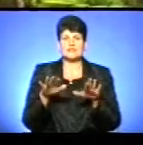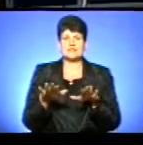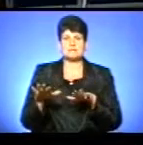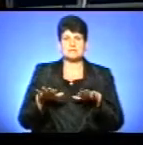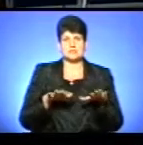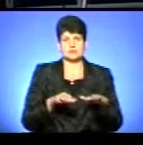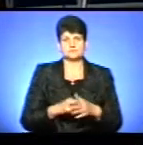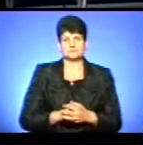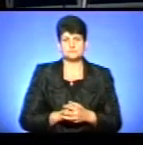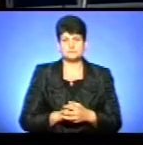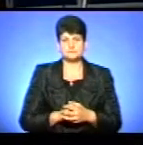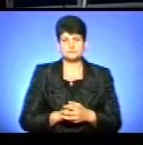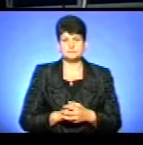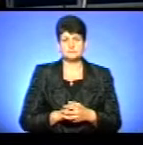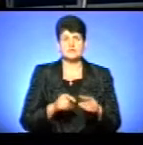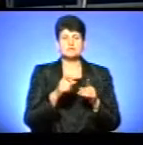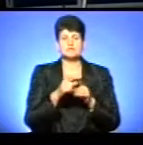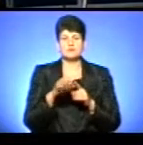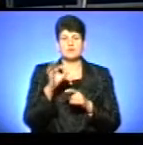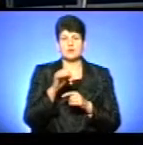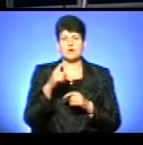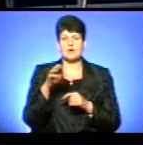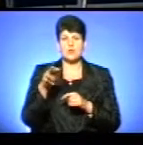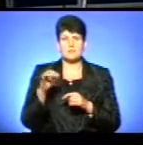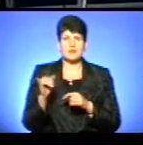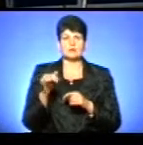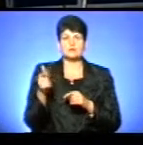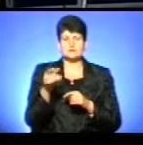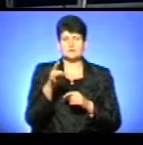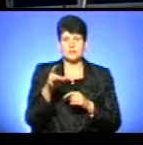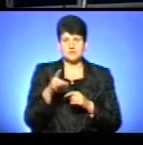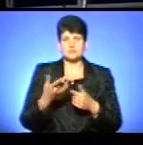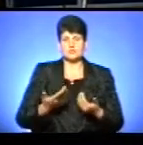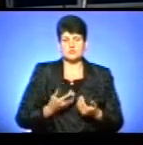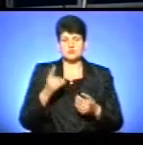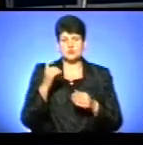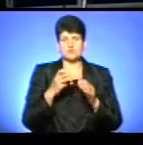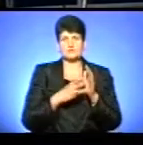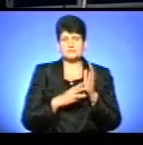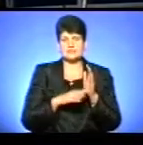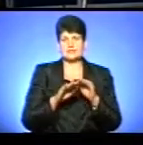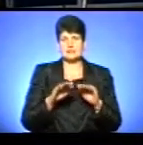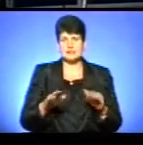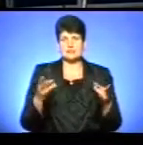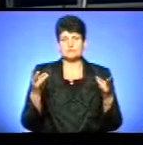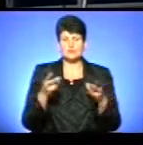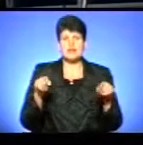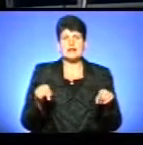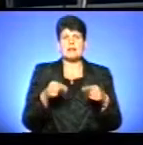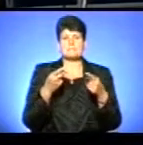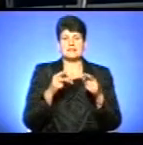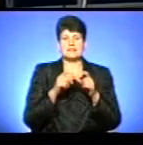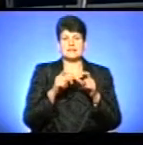місцях. За словами Ольги Хоми, у Гусятинському районі мешкає понад 180 дітей, які потребують реабілітації